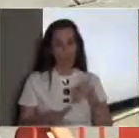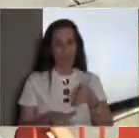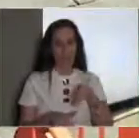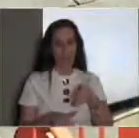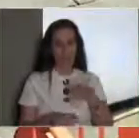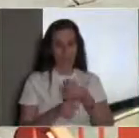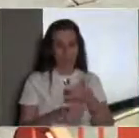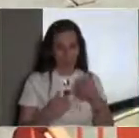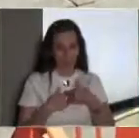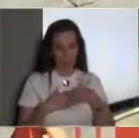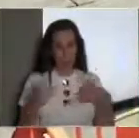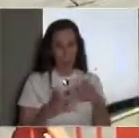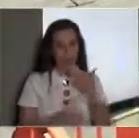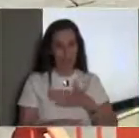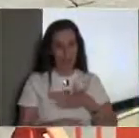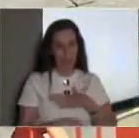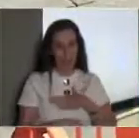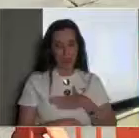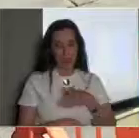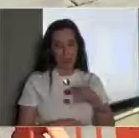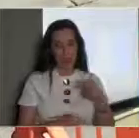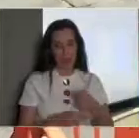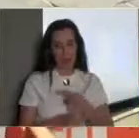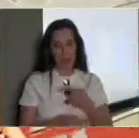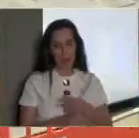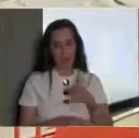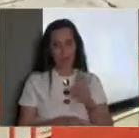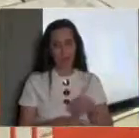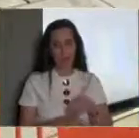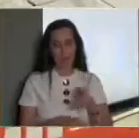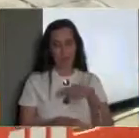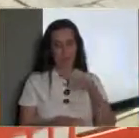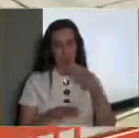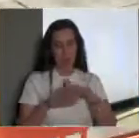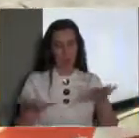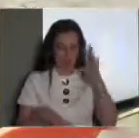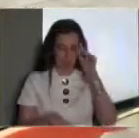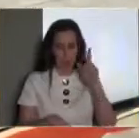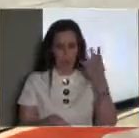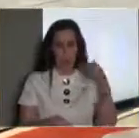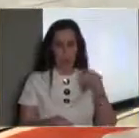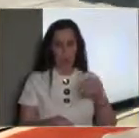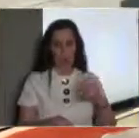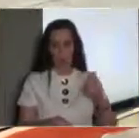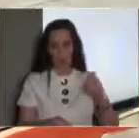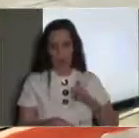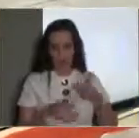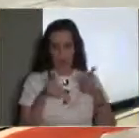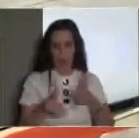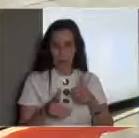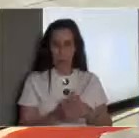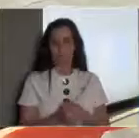ואתה מתעלל בנו, בעמך ישראל. יש לי שישה בנים ששירתו ביחידות